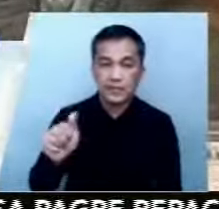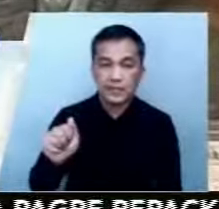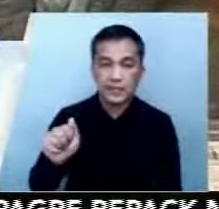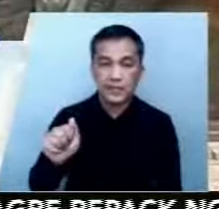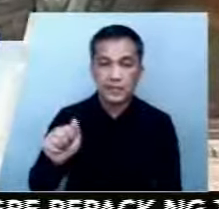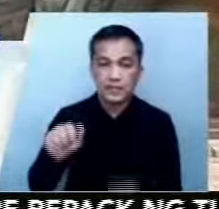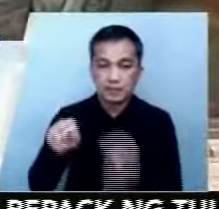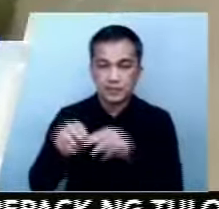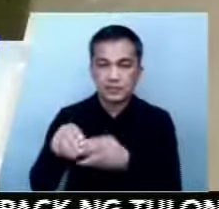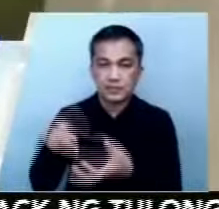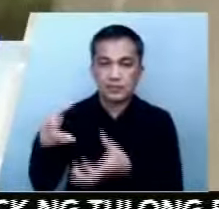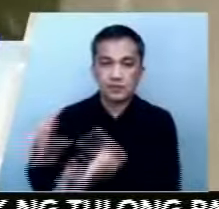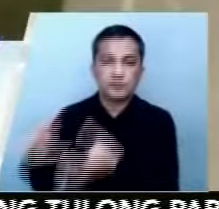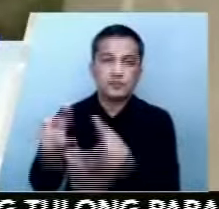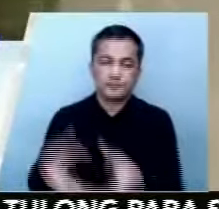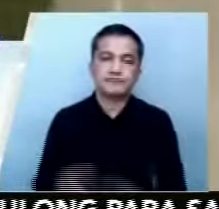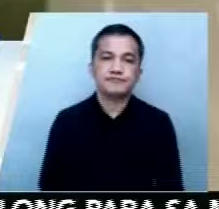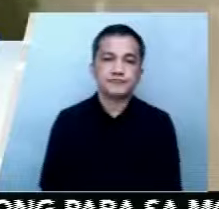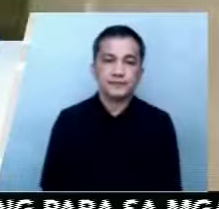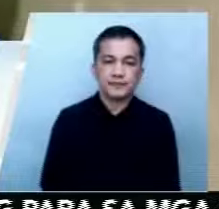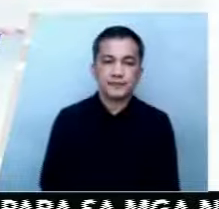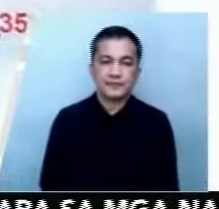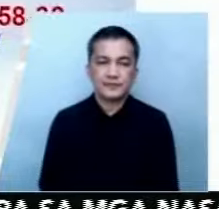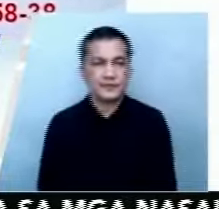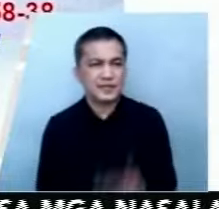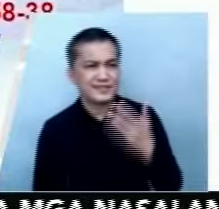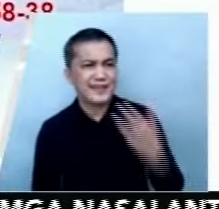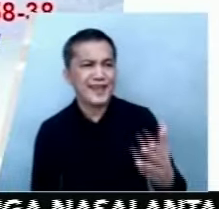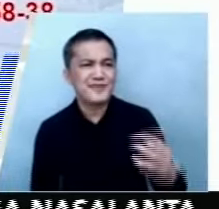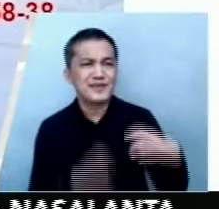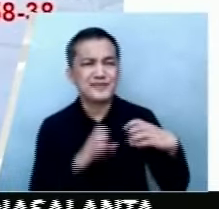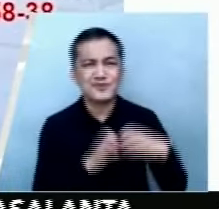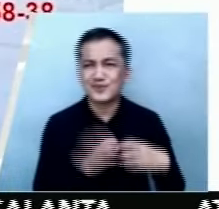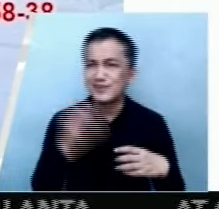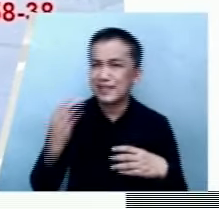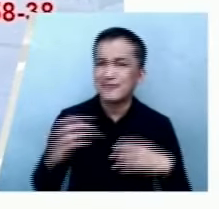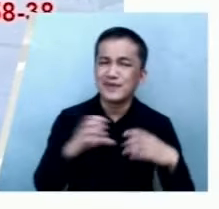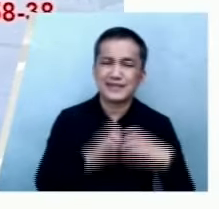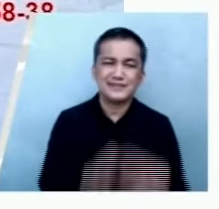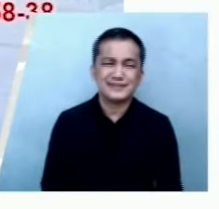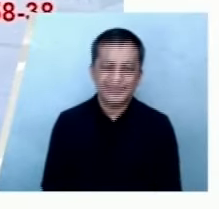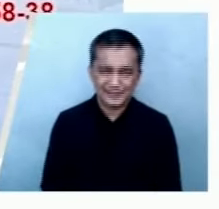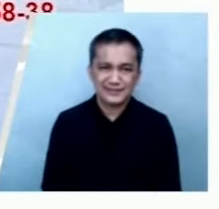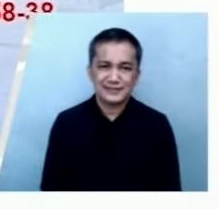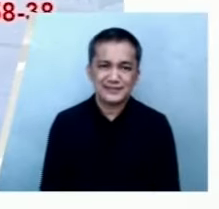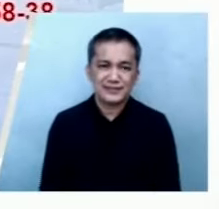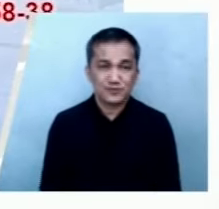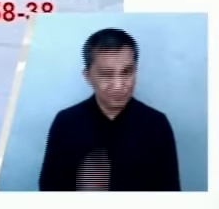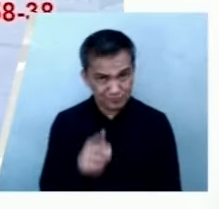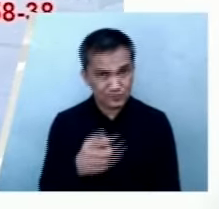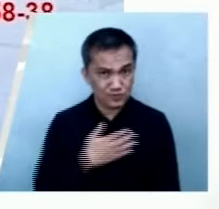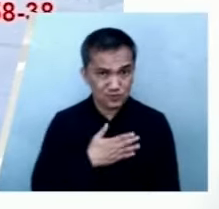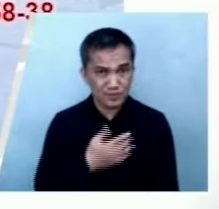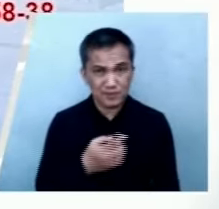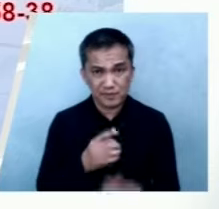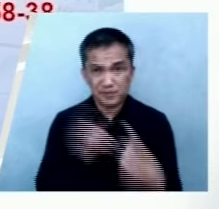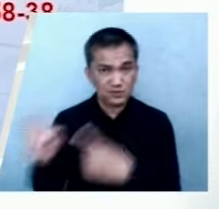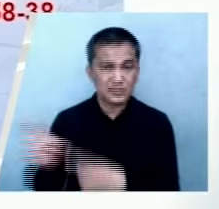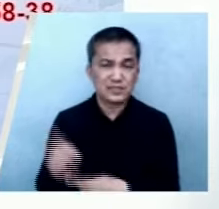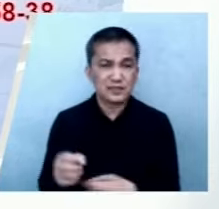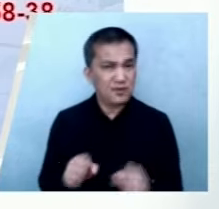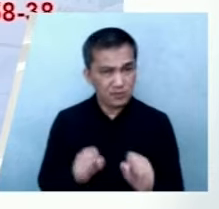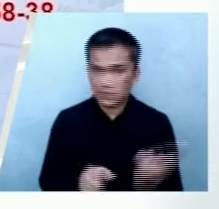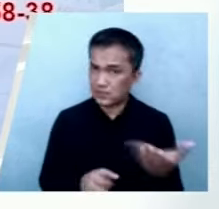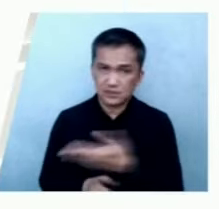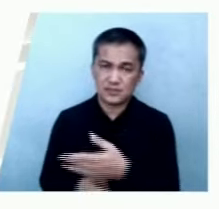relief operation. Salamat, Kapuso! Sa mga nais pang magbigay ng tulong, maaari po kayo magdeposito